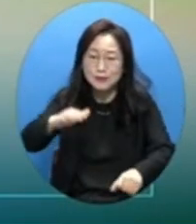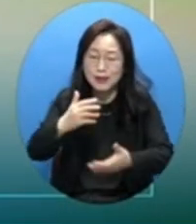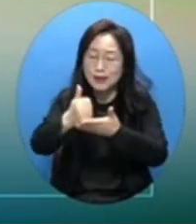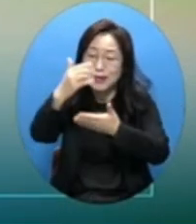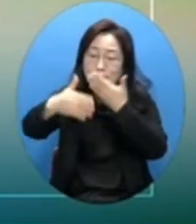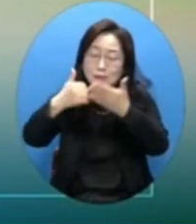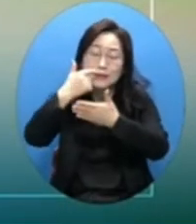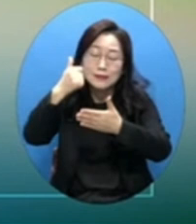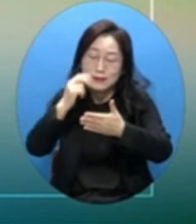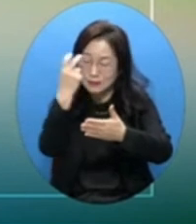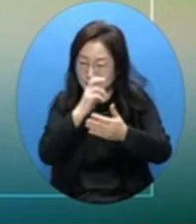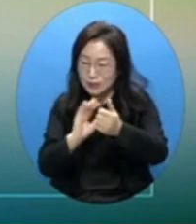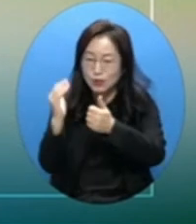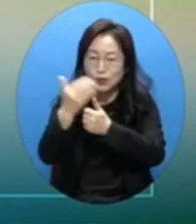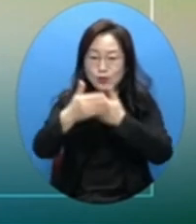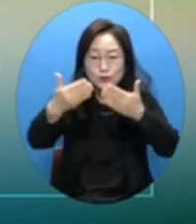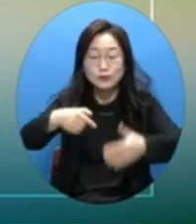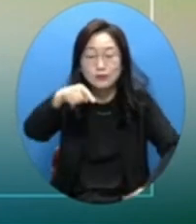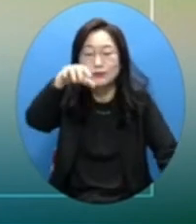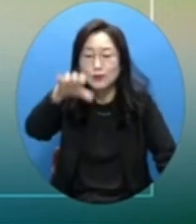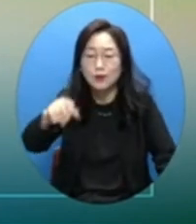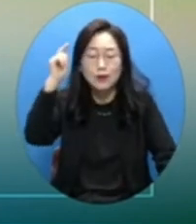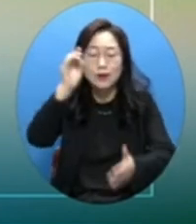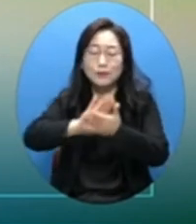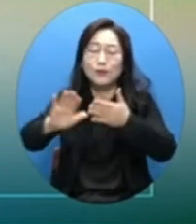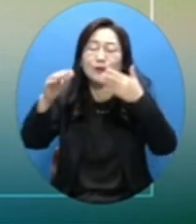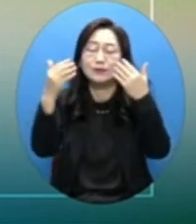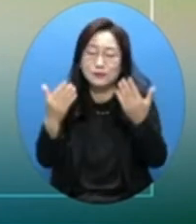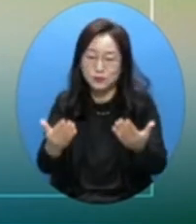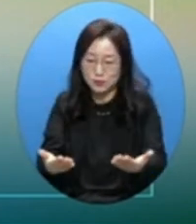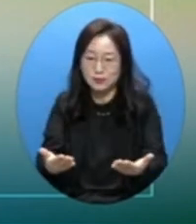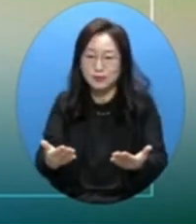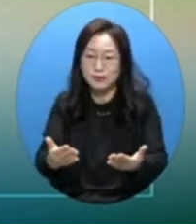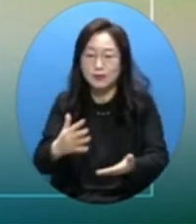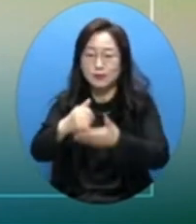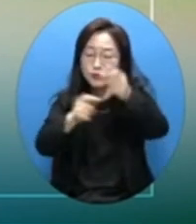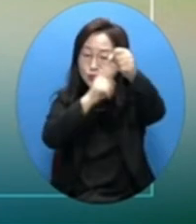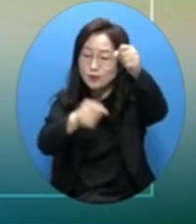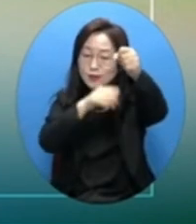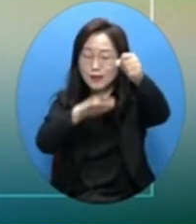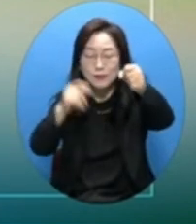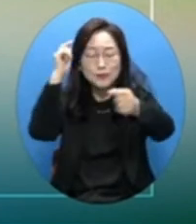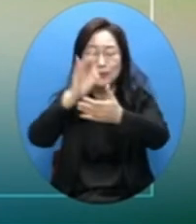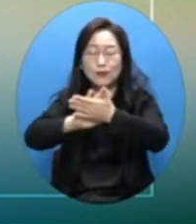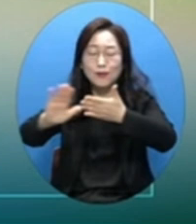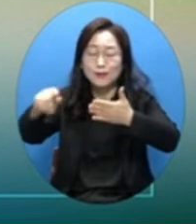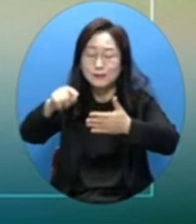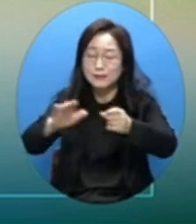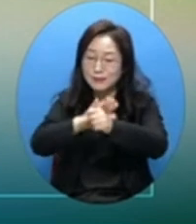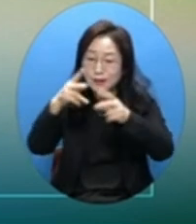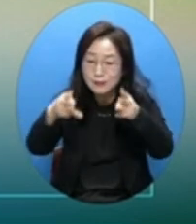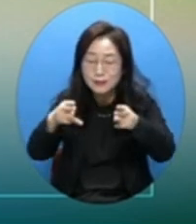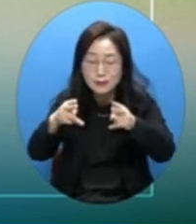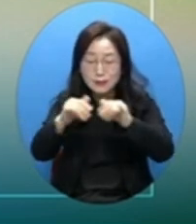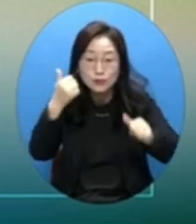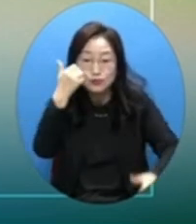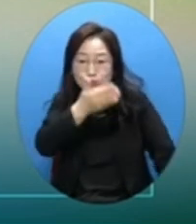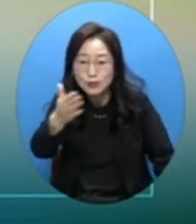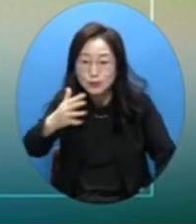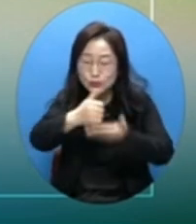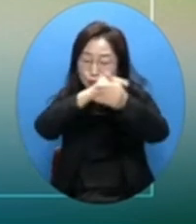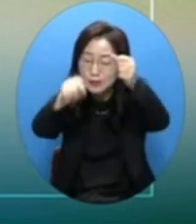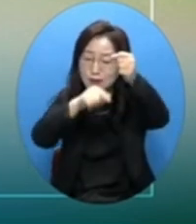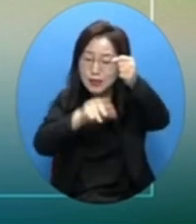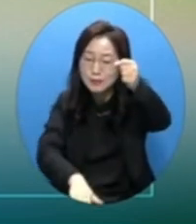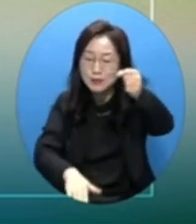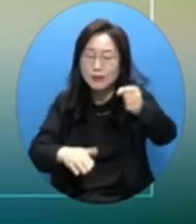날 지켜주시니 거기서 편안히 쉬리로다. 주날개 밑 평안하다 그 사람 끊을 자니뇨. 주날개 밑 내